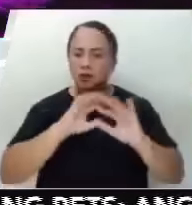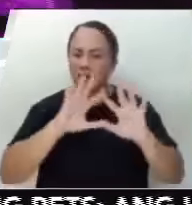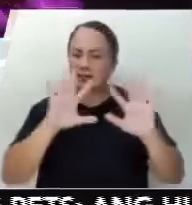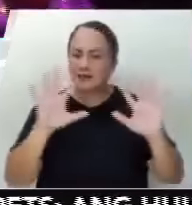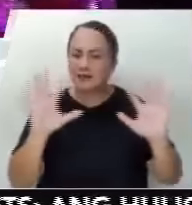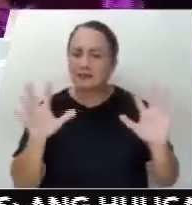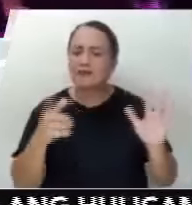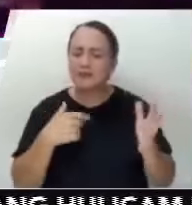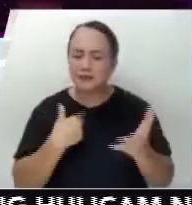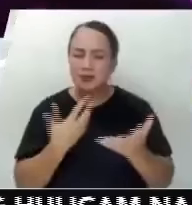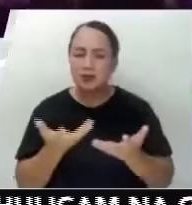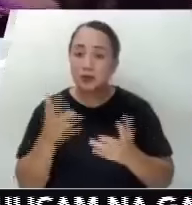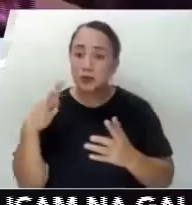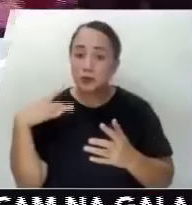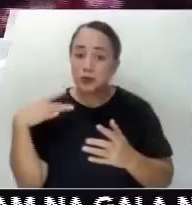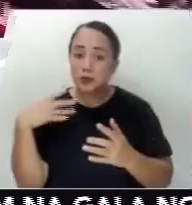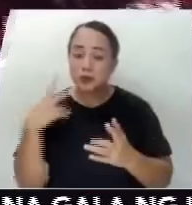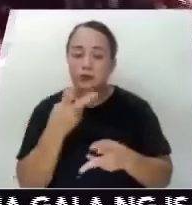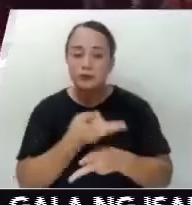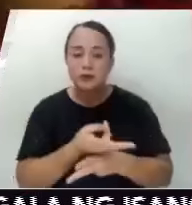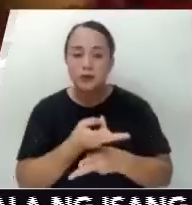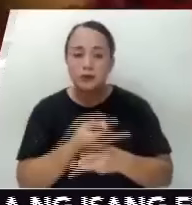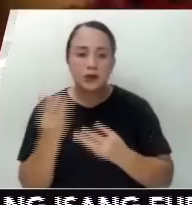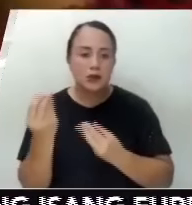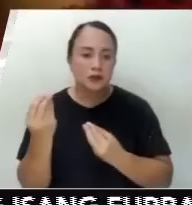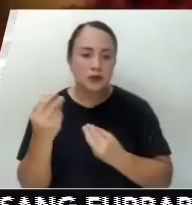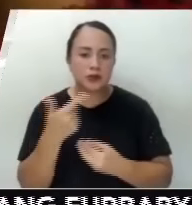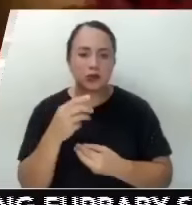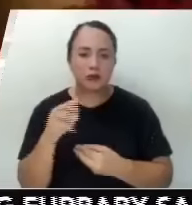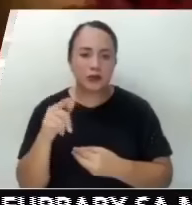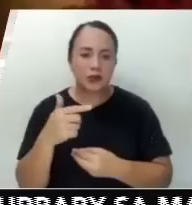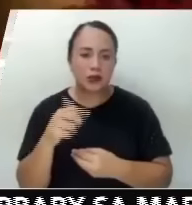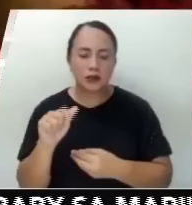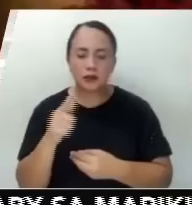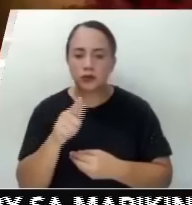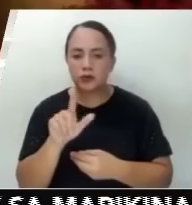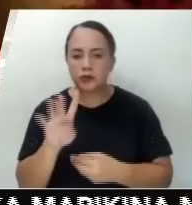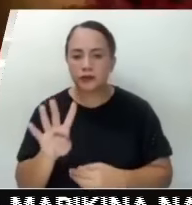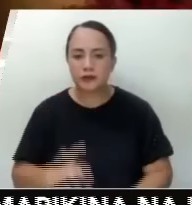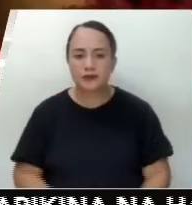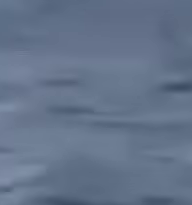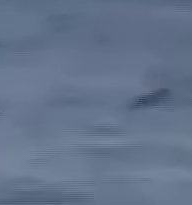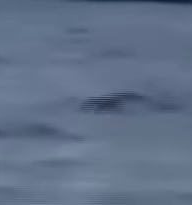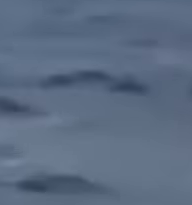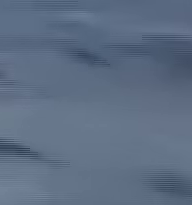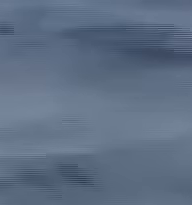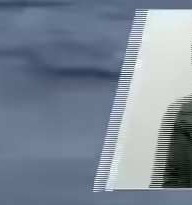mga kapuso at bibigyan namin kayo ng updates sa GMA Gala 2024.